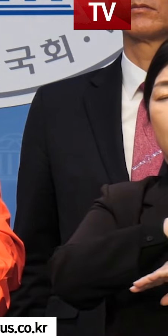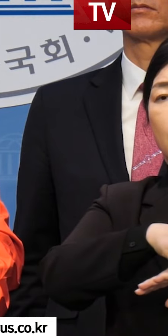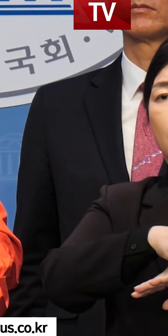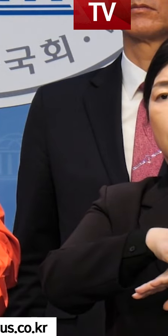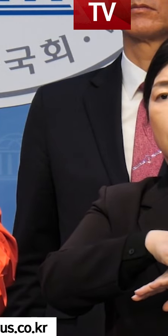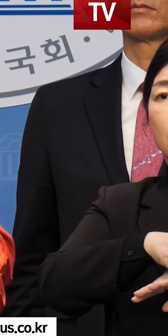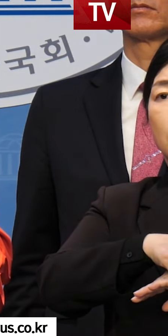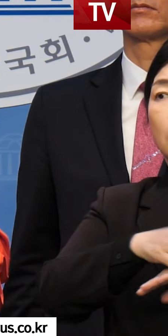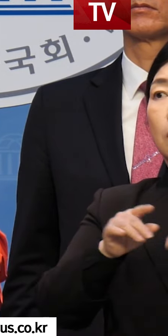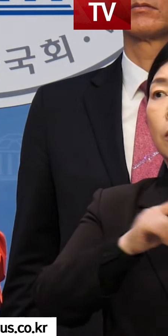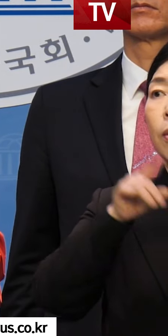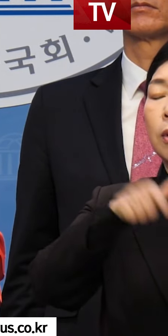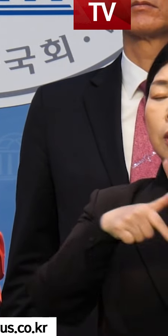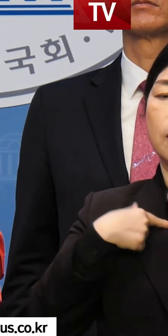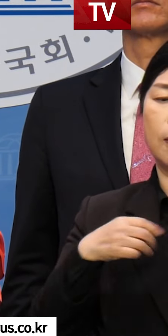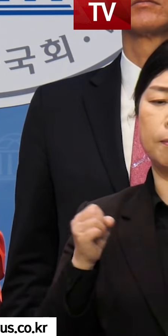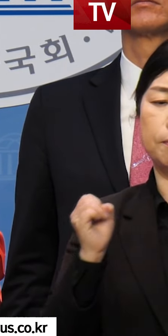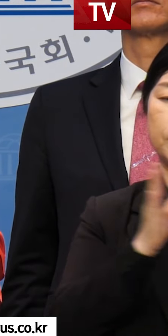바 있습니다.